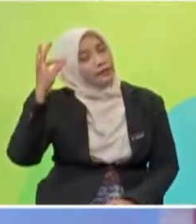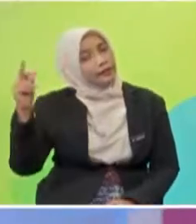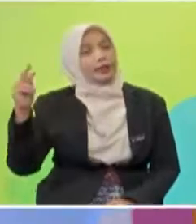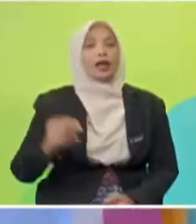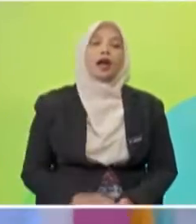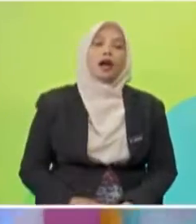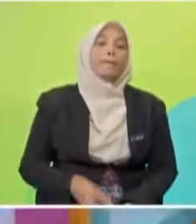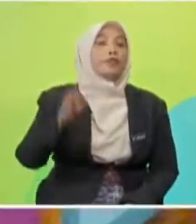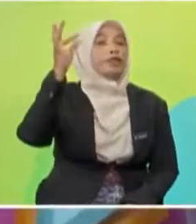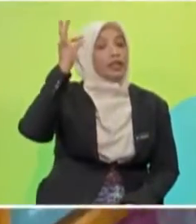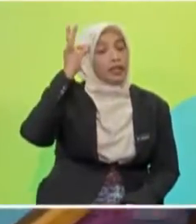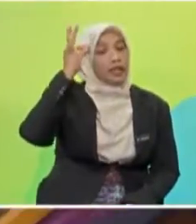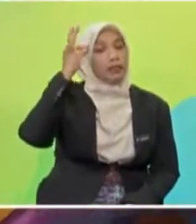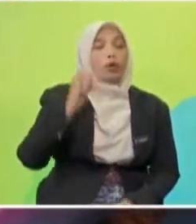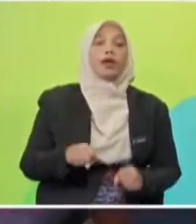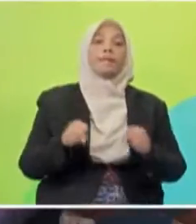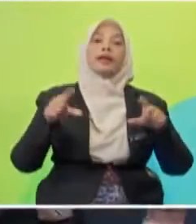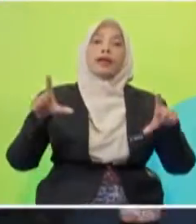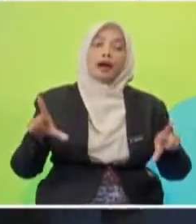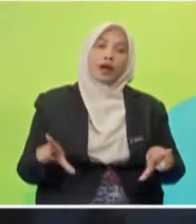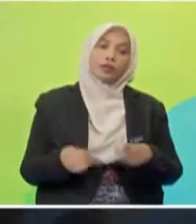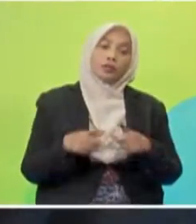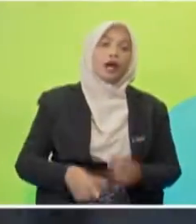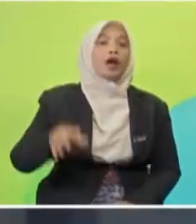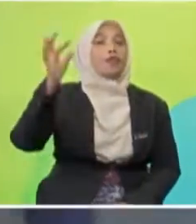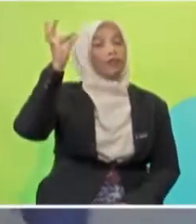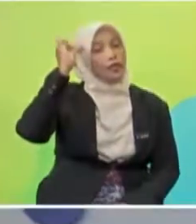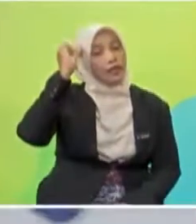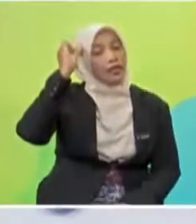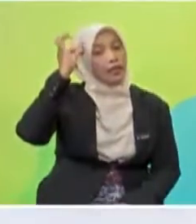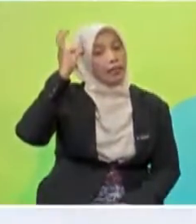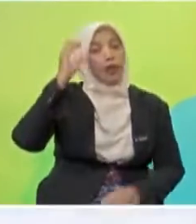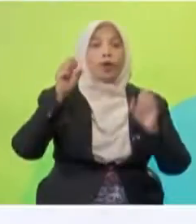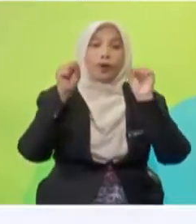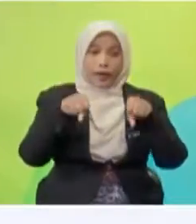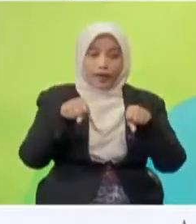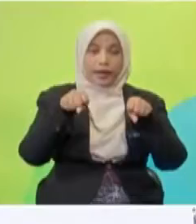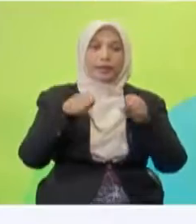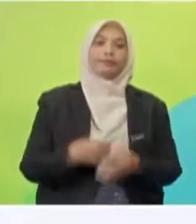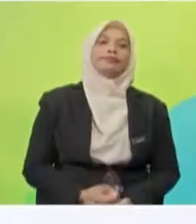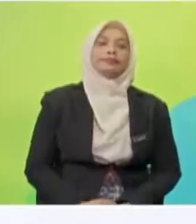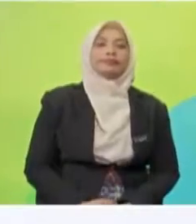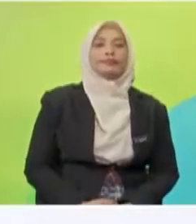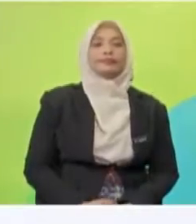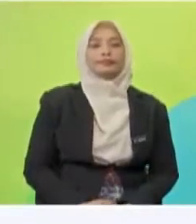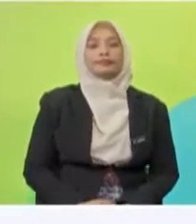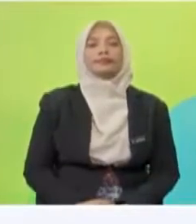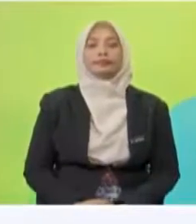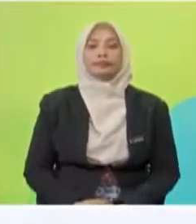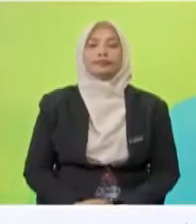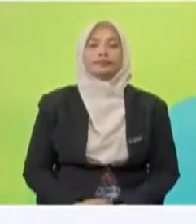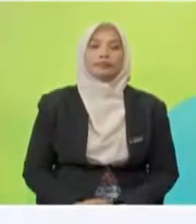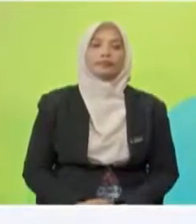pemikiran. Kau fikir boleh melakukan, fikirkan boleh.